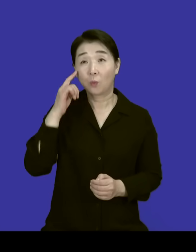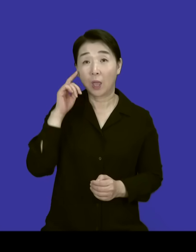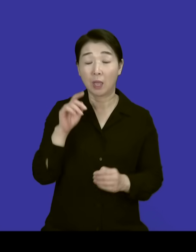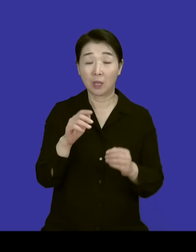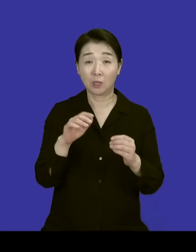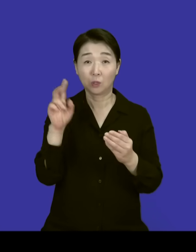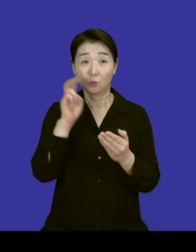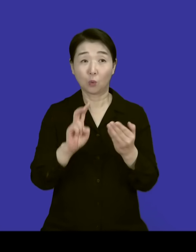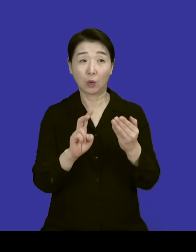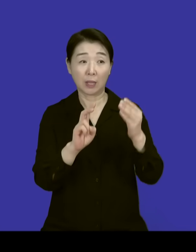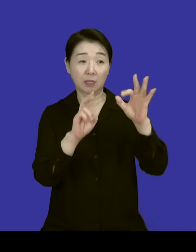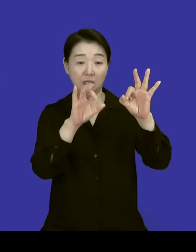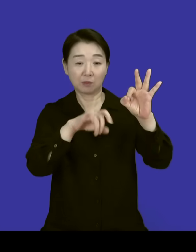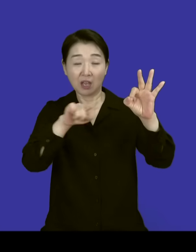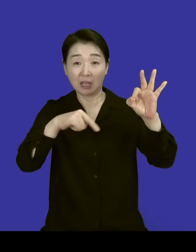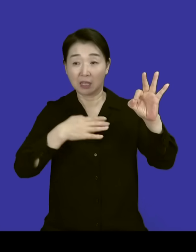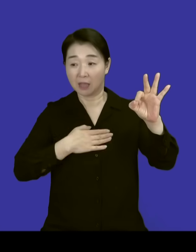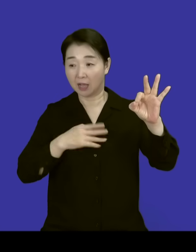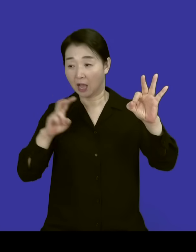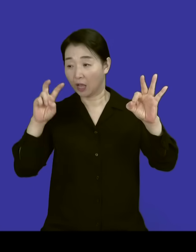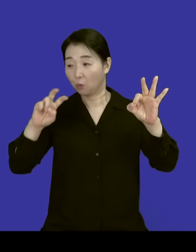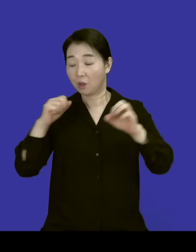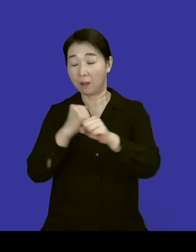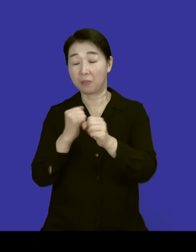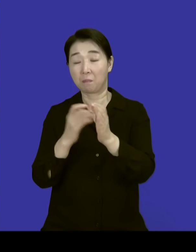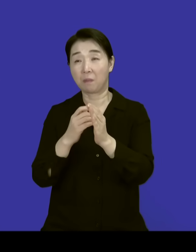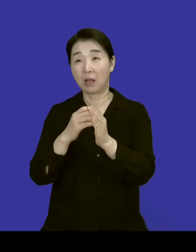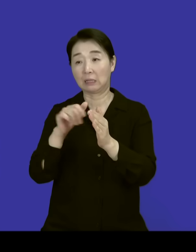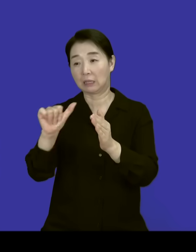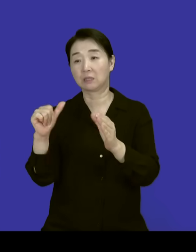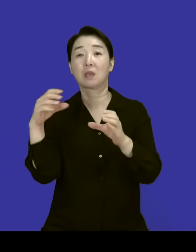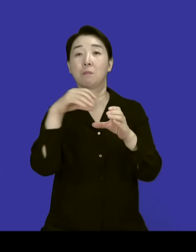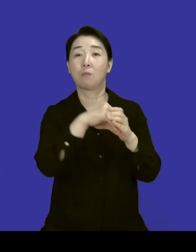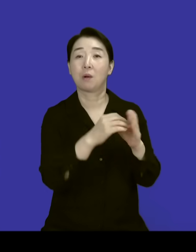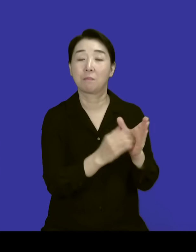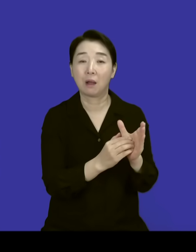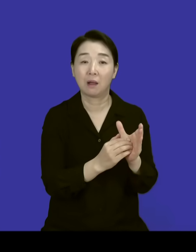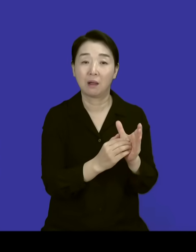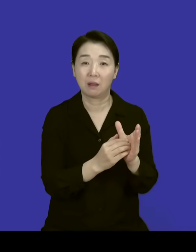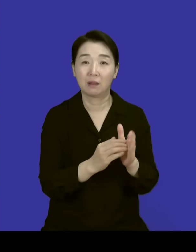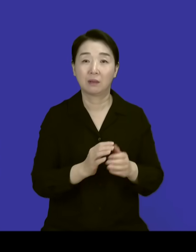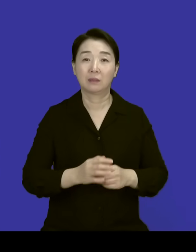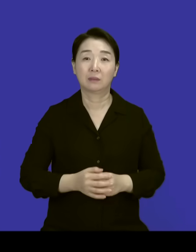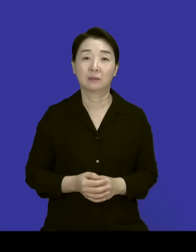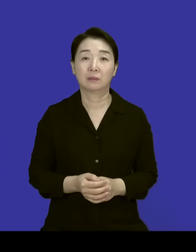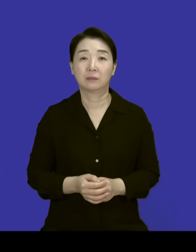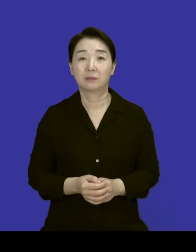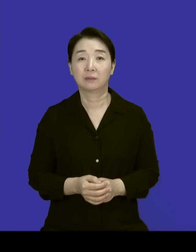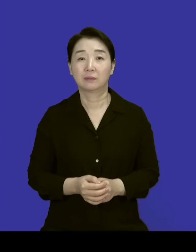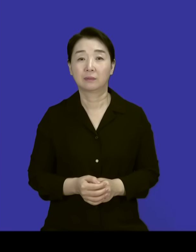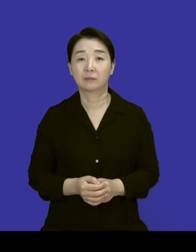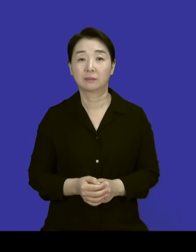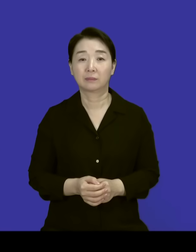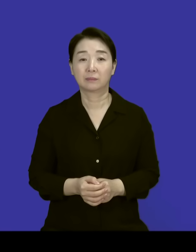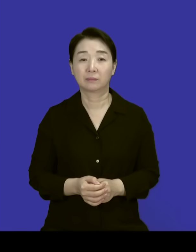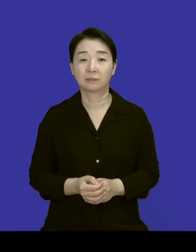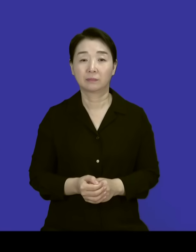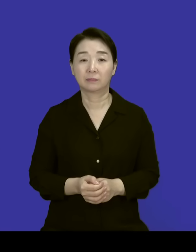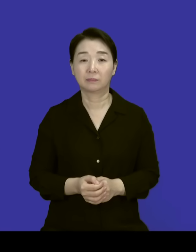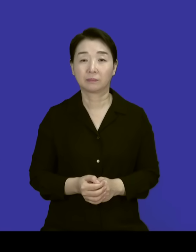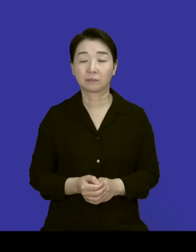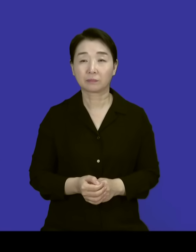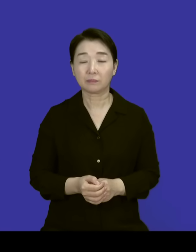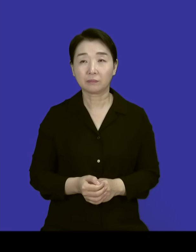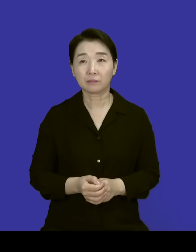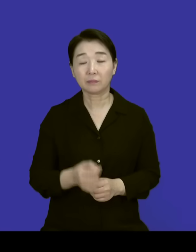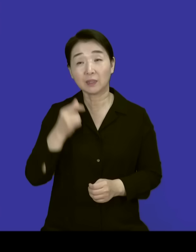들어가 있을 때고요. 그러니까 막 8년, 9년, 14년까지 막 계속 이제 그랬는데 예. 잘 됐을 때